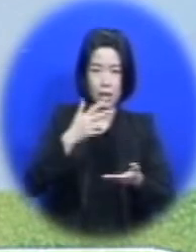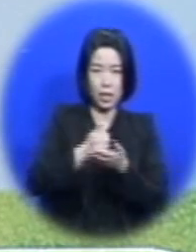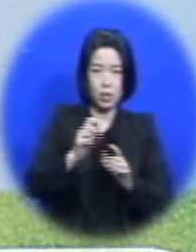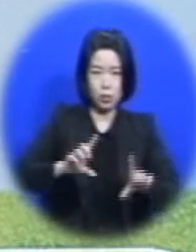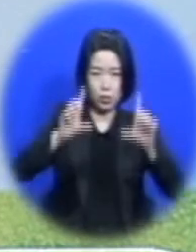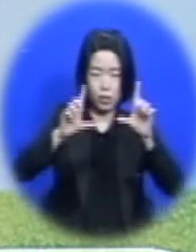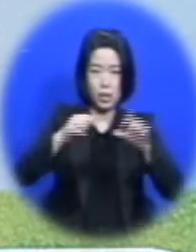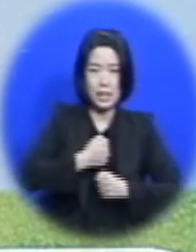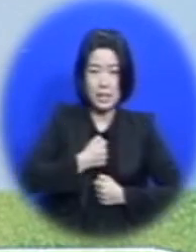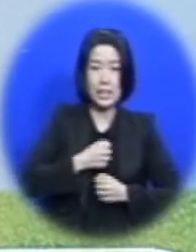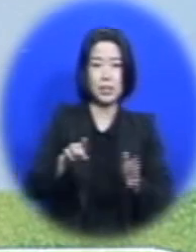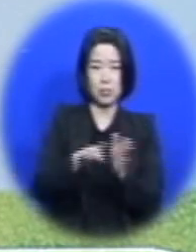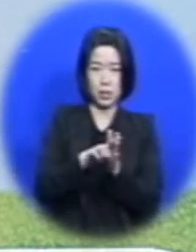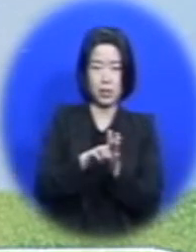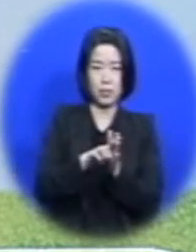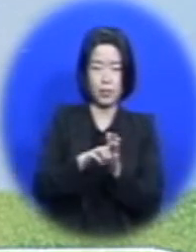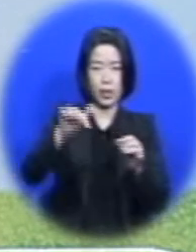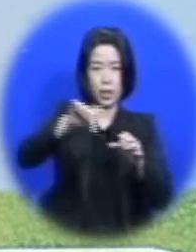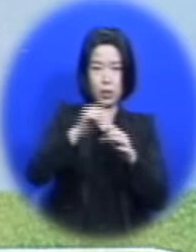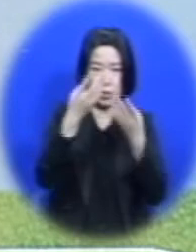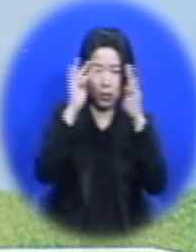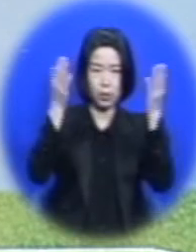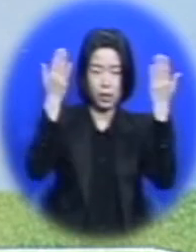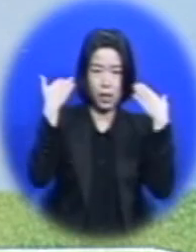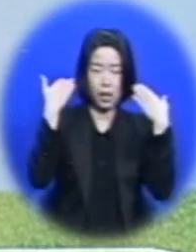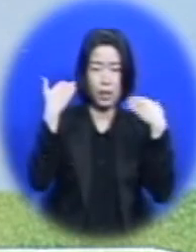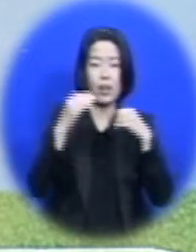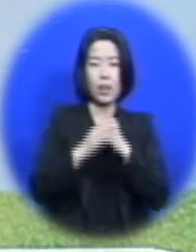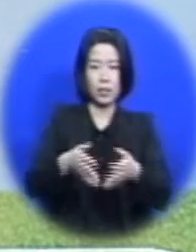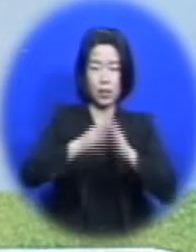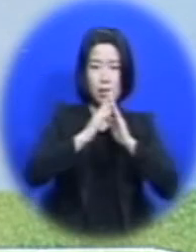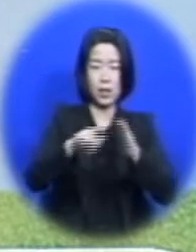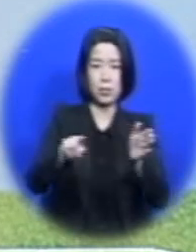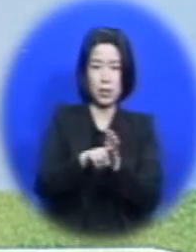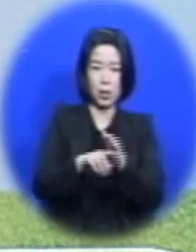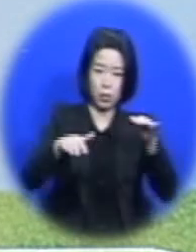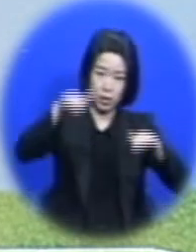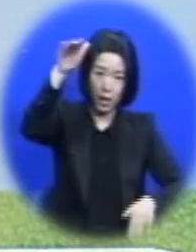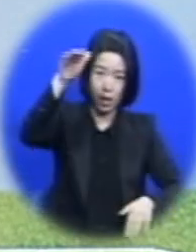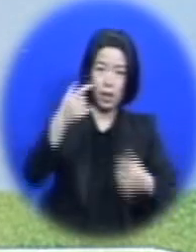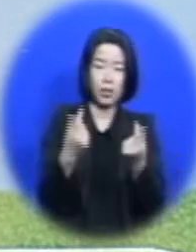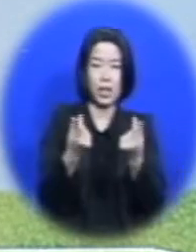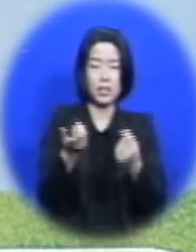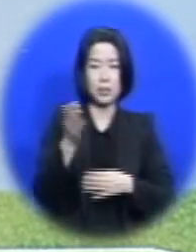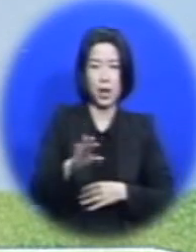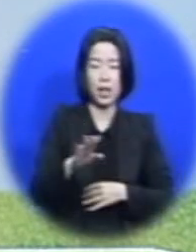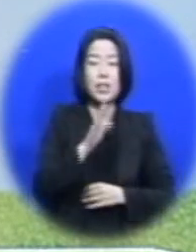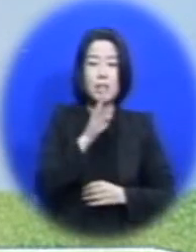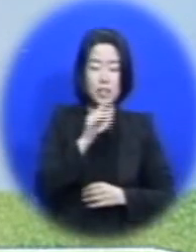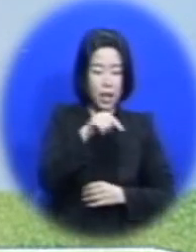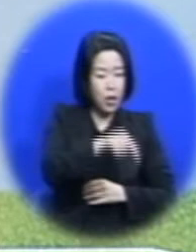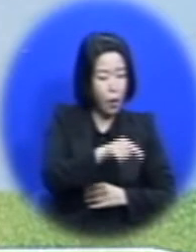믿음 기독교 대학을 설립하는 믿음 아 보네 하늘과 땅 차이 같은데 사실은 거기서부터